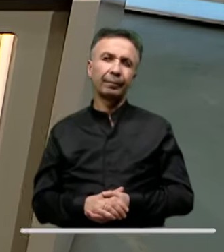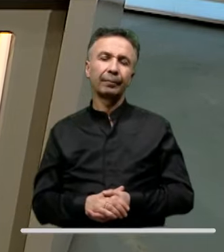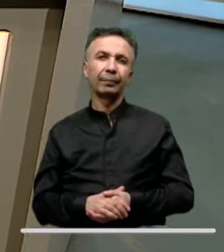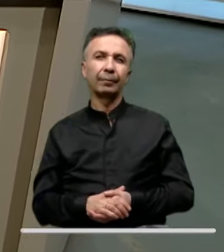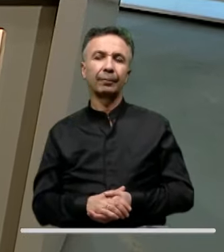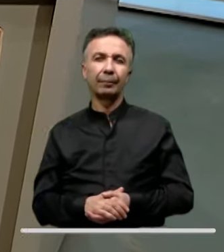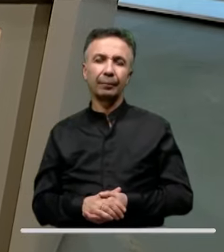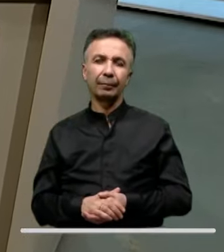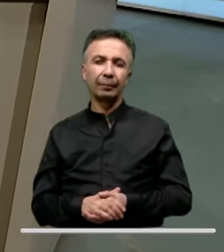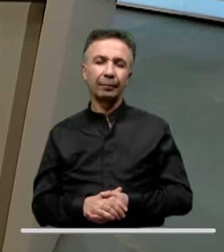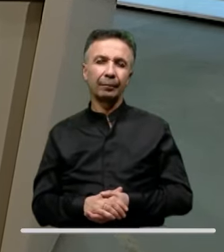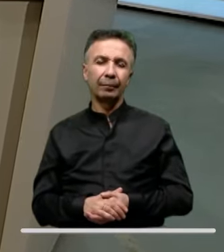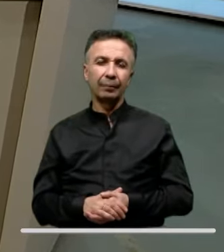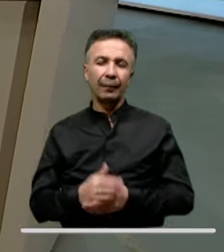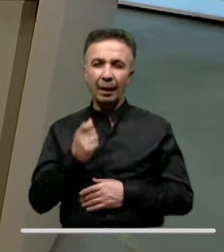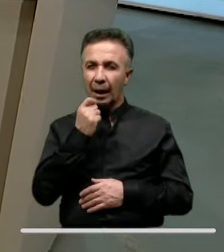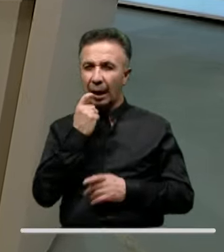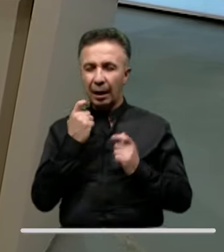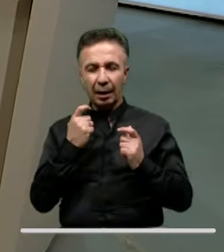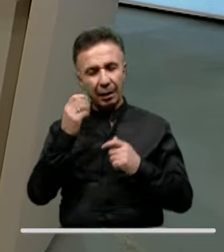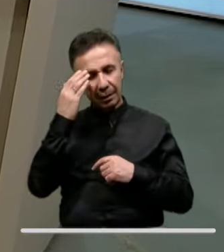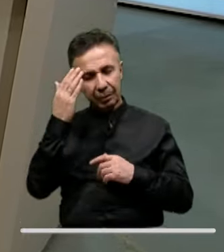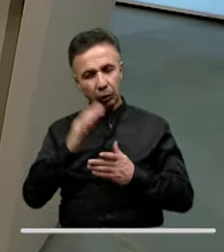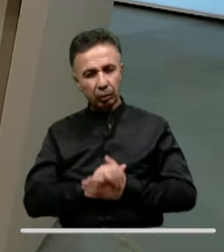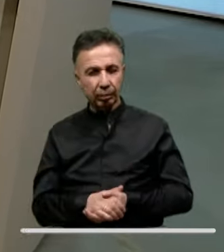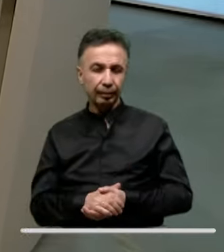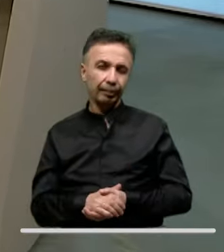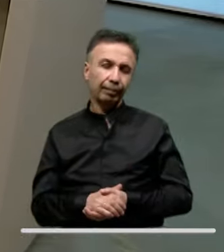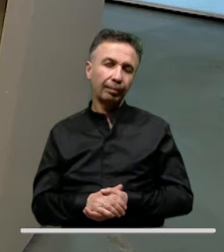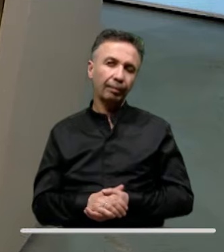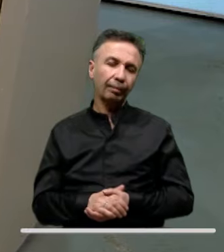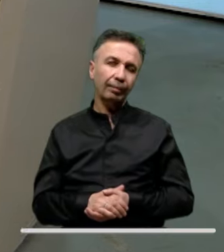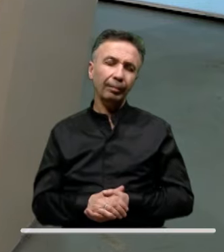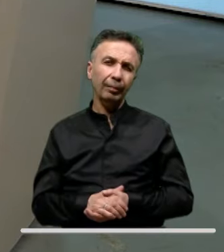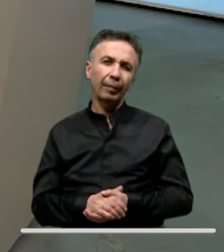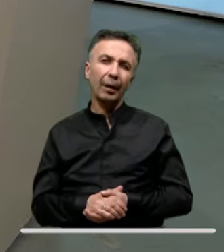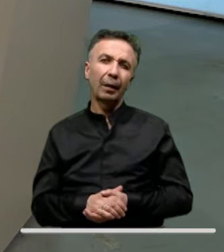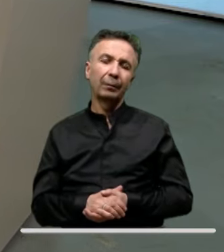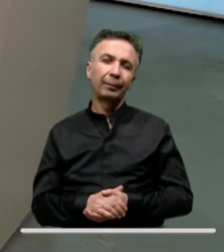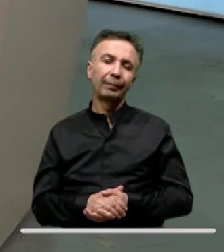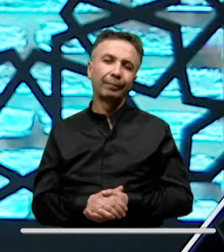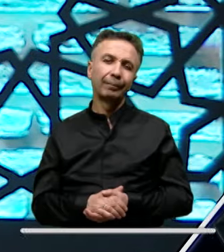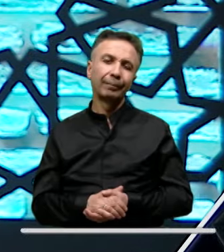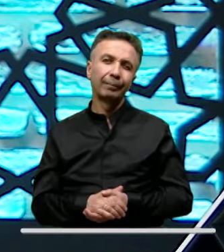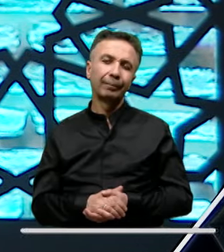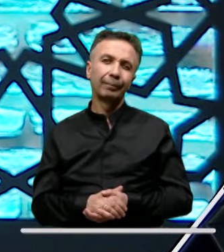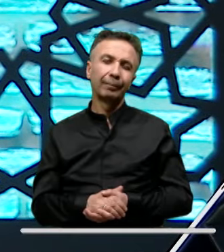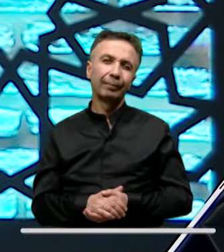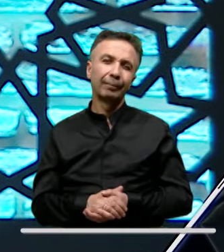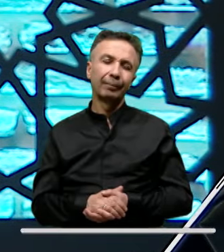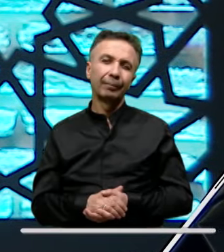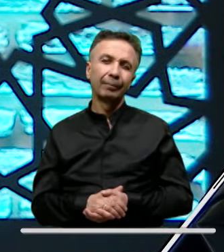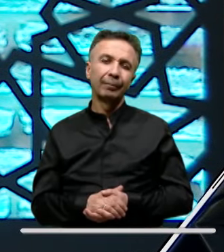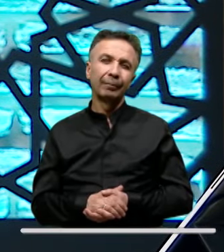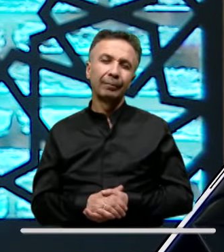ben de merak ettim. Ankara'ya selam eder, hayırlı akşamlar dileriz. Şimdi aslında Yasin Bey'e nerelisiniz diye soracaktım